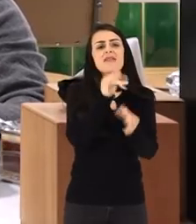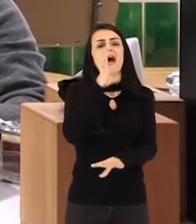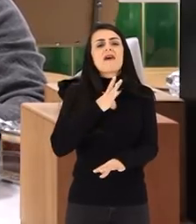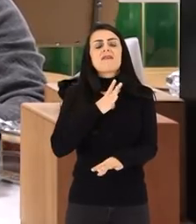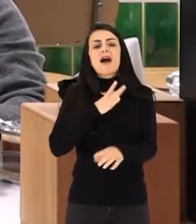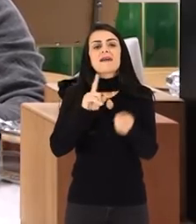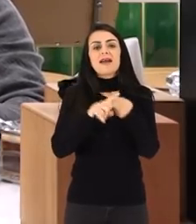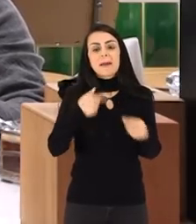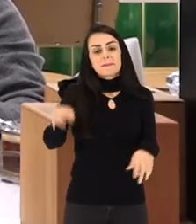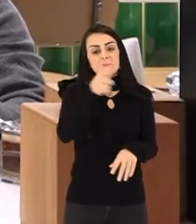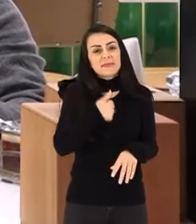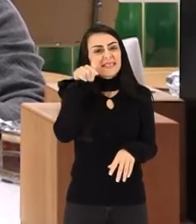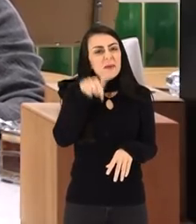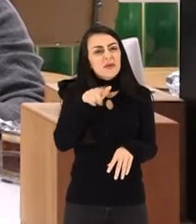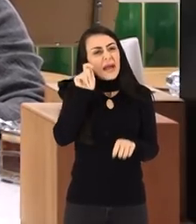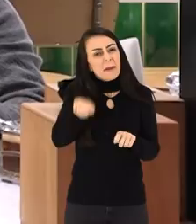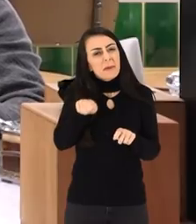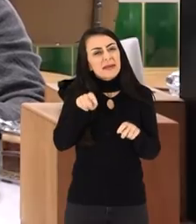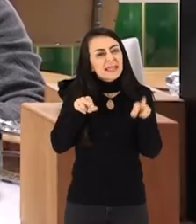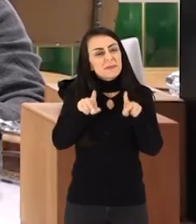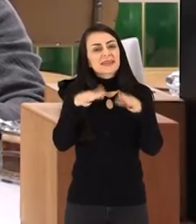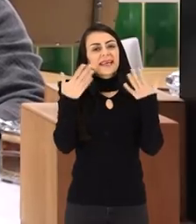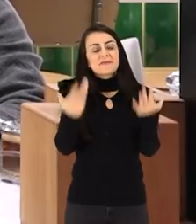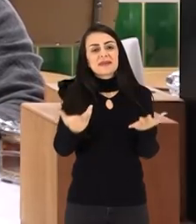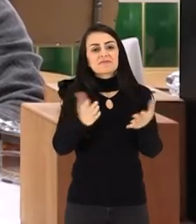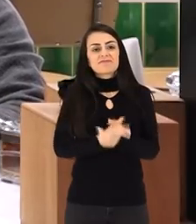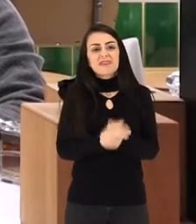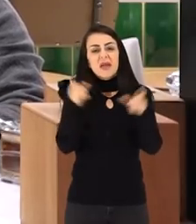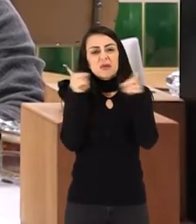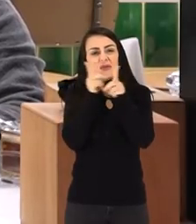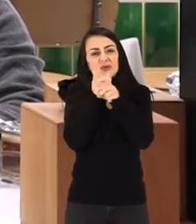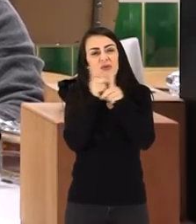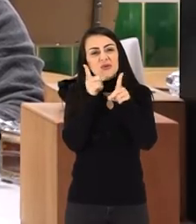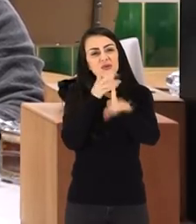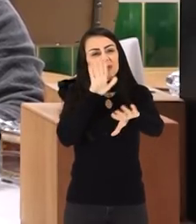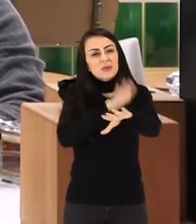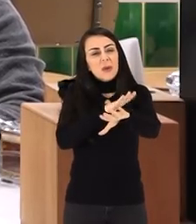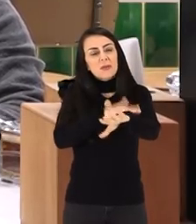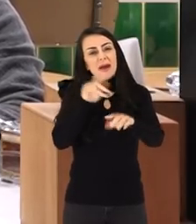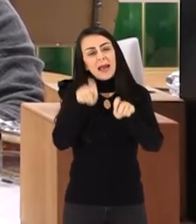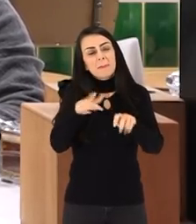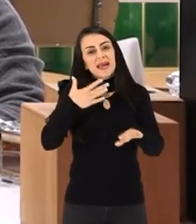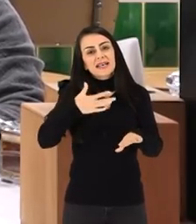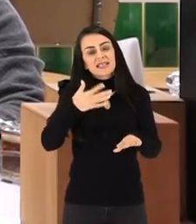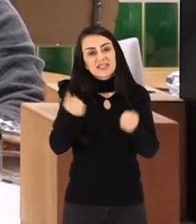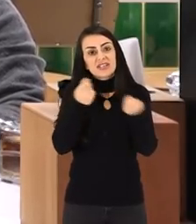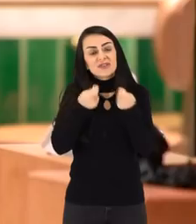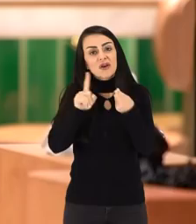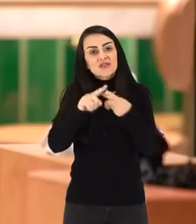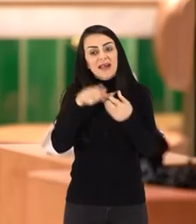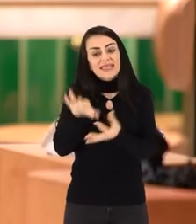buradan becerebildiğimiz kadar yani küçük küçük dokunuşlar yapmaya çalışıyoruz. Haberdar etmeye çalışıyoruz